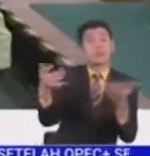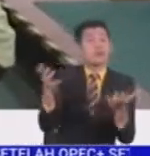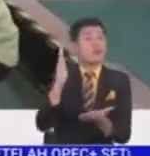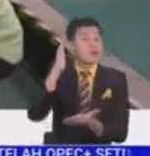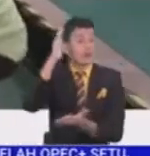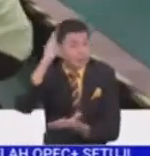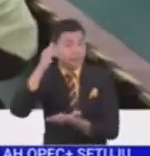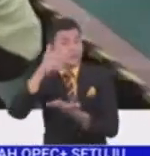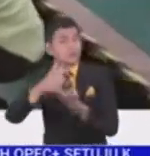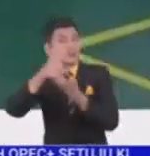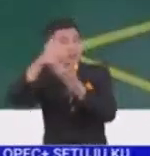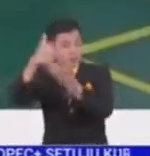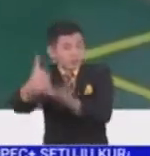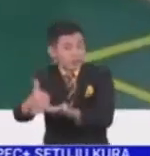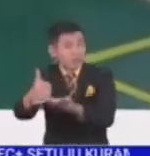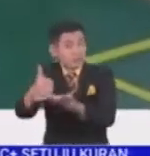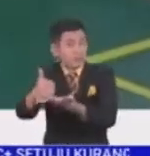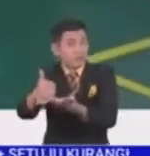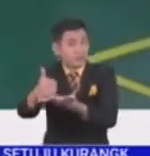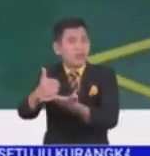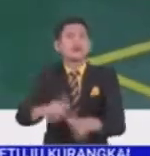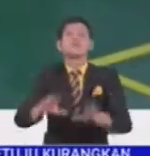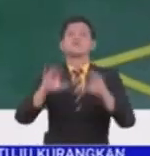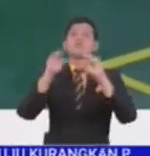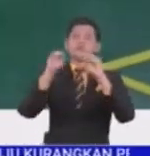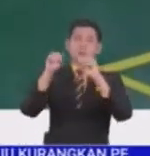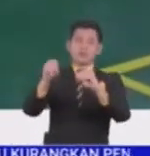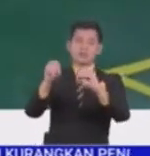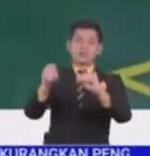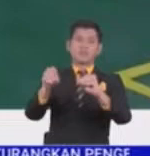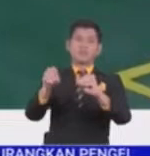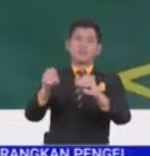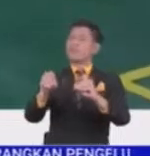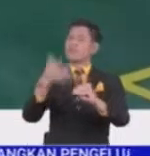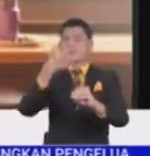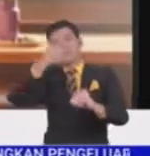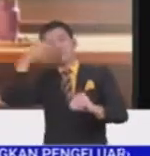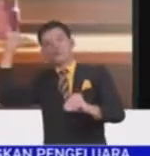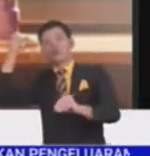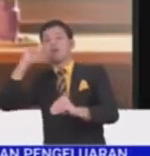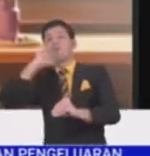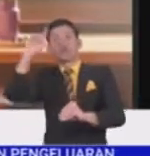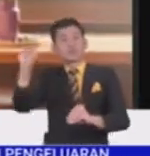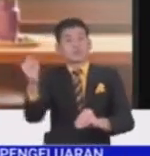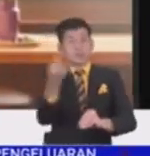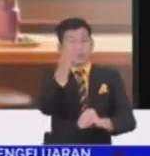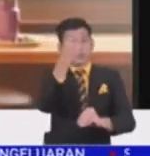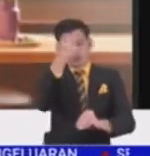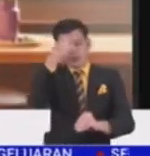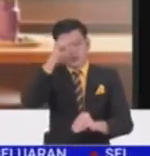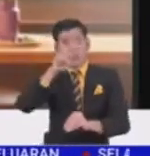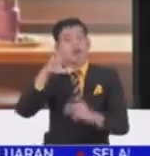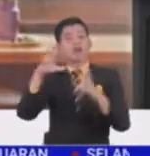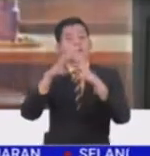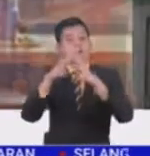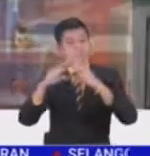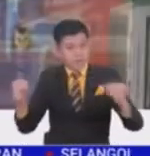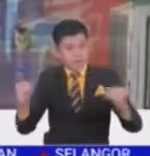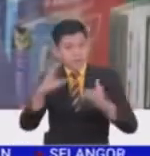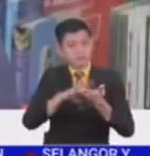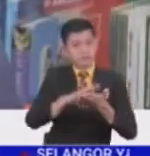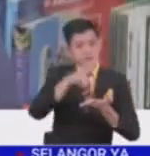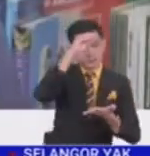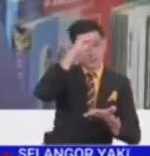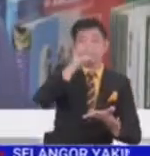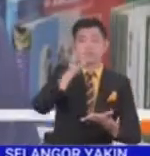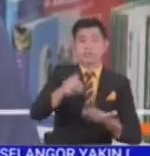akan membantu mereka untuk mengajar dengan menarik, bukan hanya untuk menghabiskan silibus. Perlu